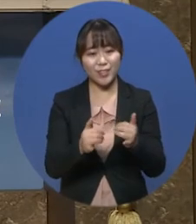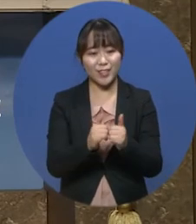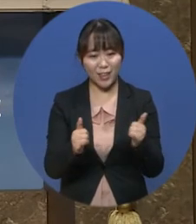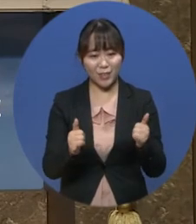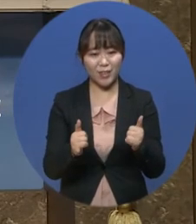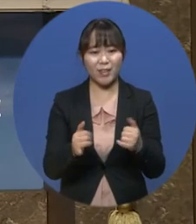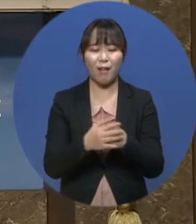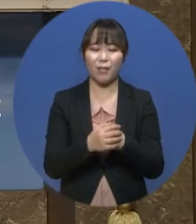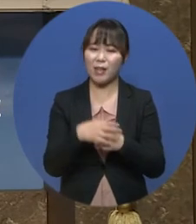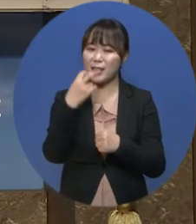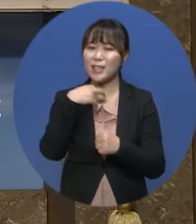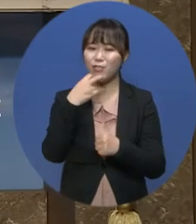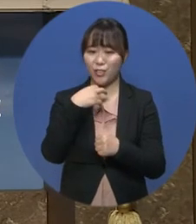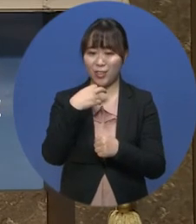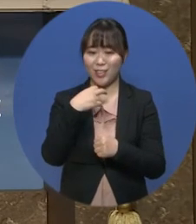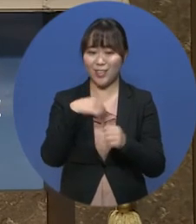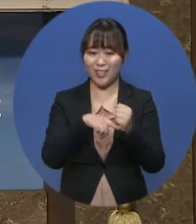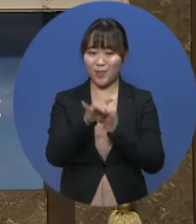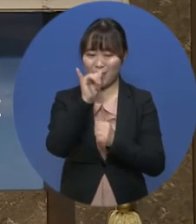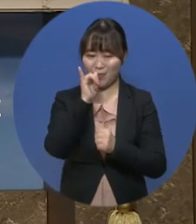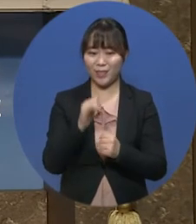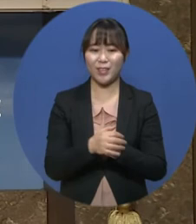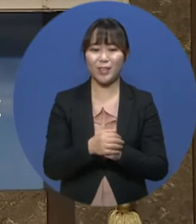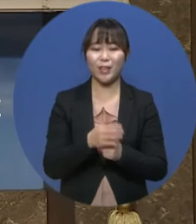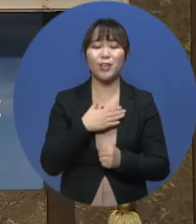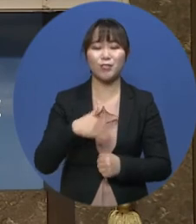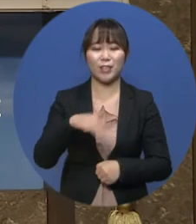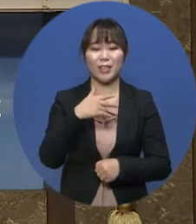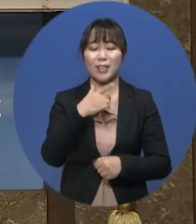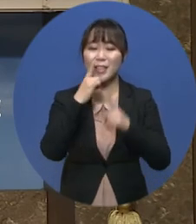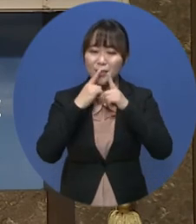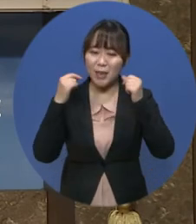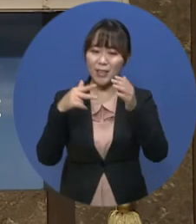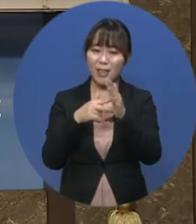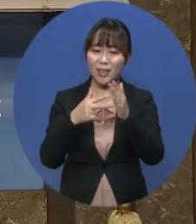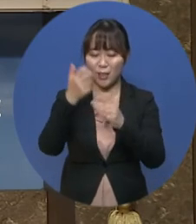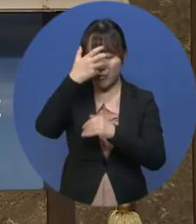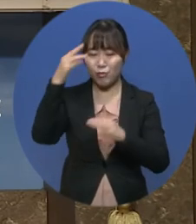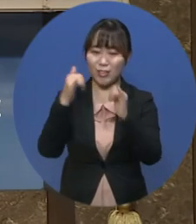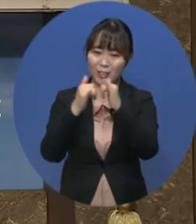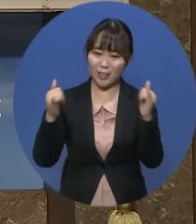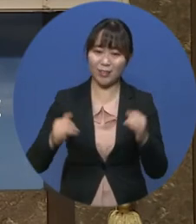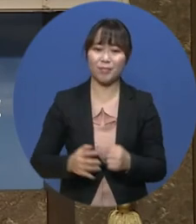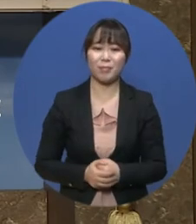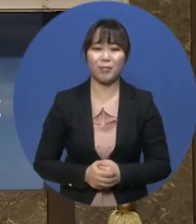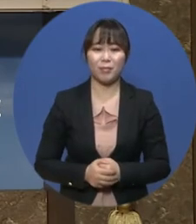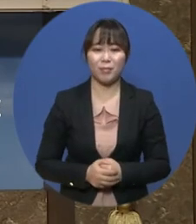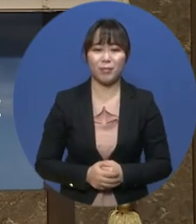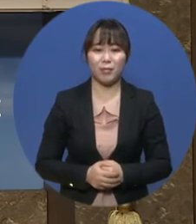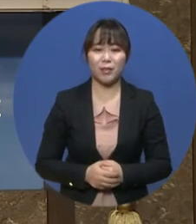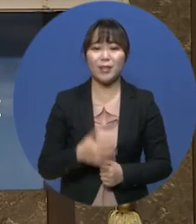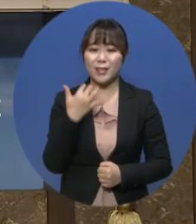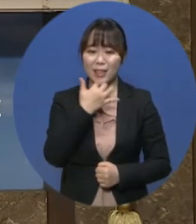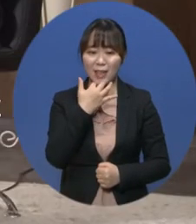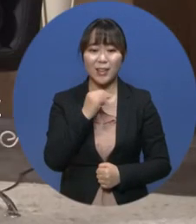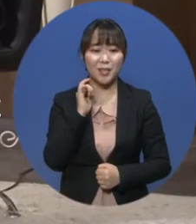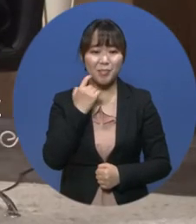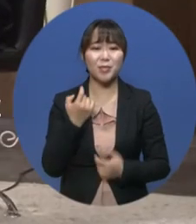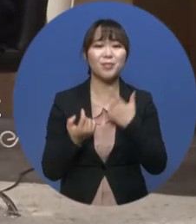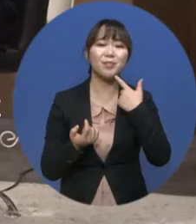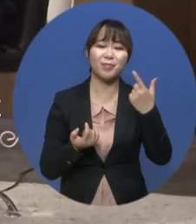이중적인 의미가 있는 그렇죠 아예 우리 스마일의 후원자 입니다 아 색깔도 예쁘지요